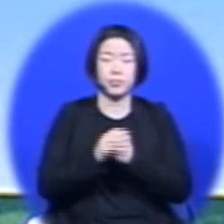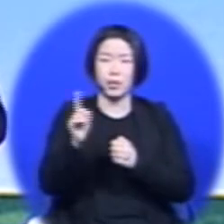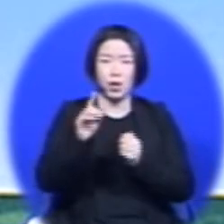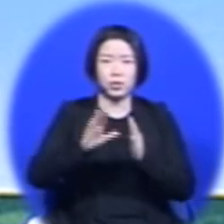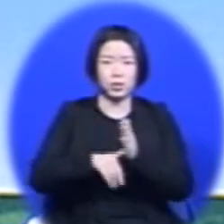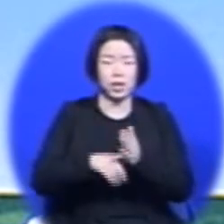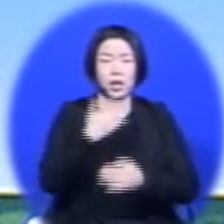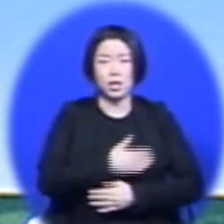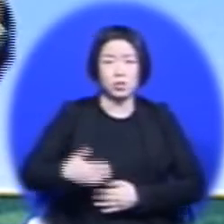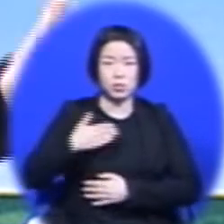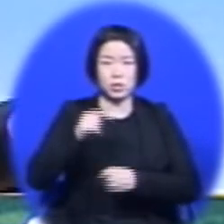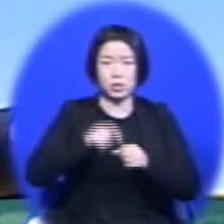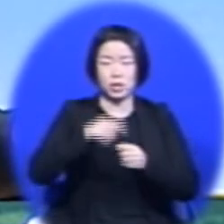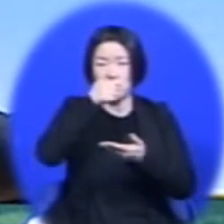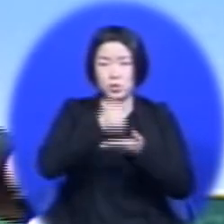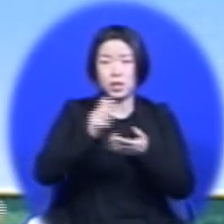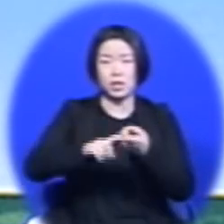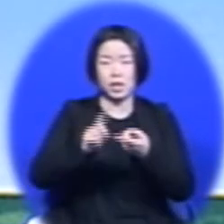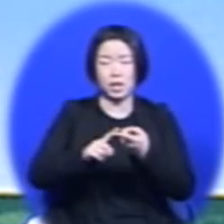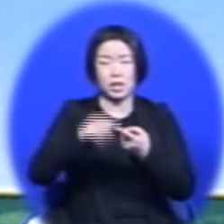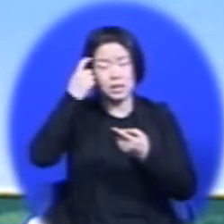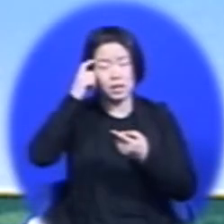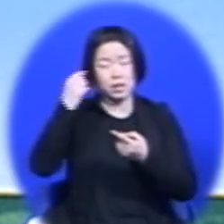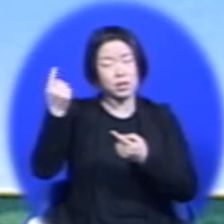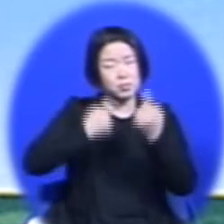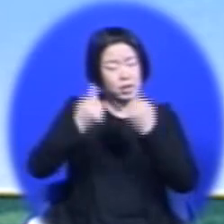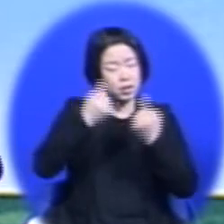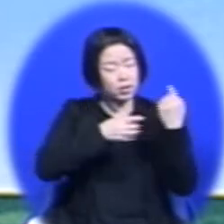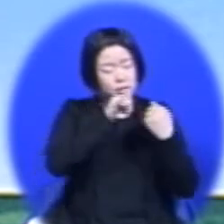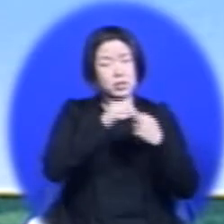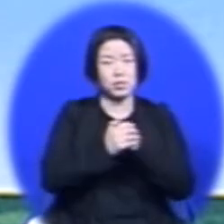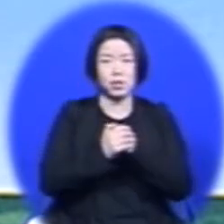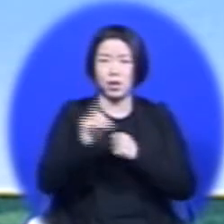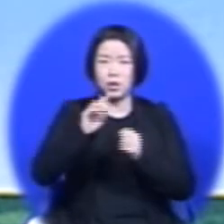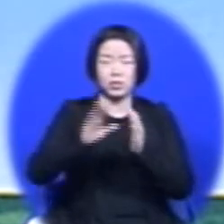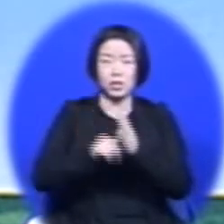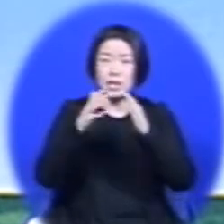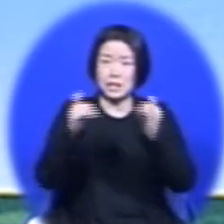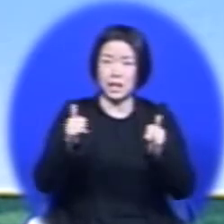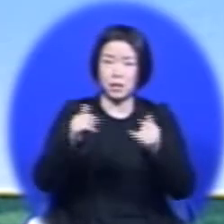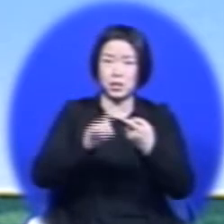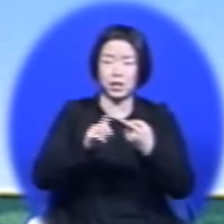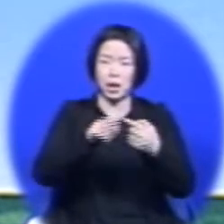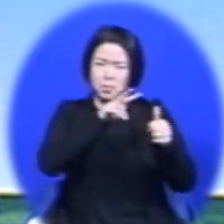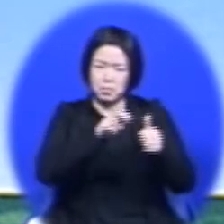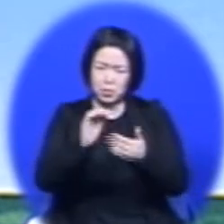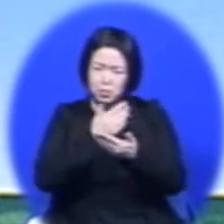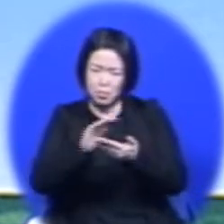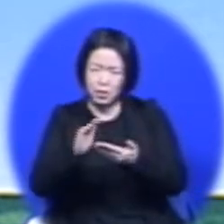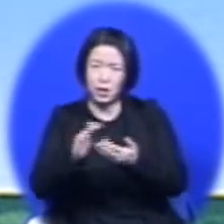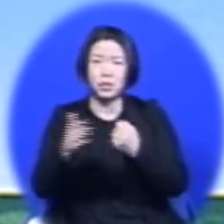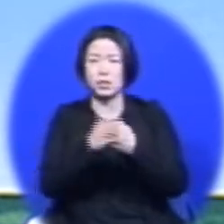때는 어떤 육신적인 죄에 대한 생각이 들어올 때도 있습니다. 어떤 때는 사람에 대한 미움과 판단으로